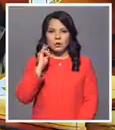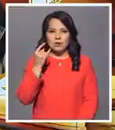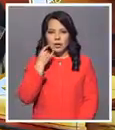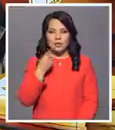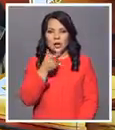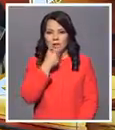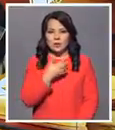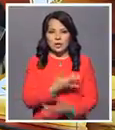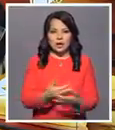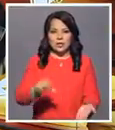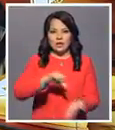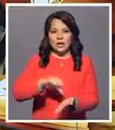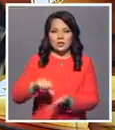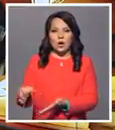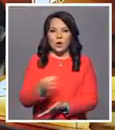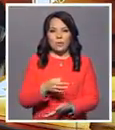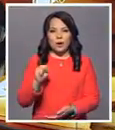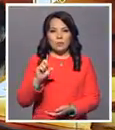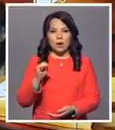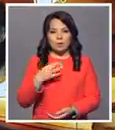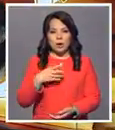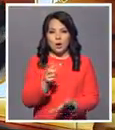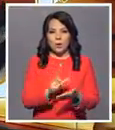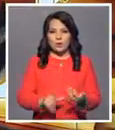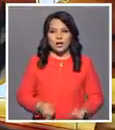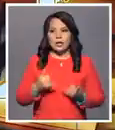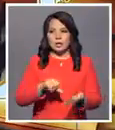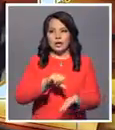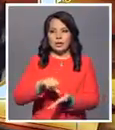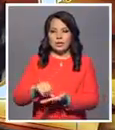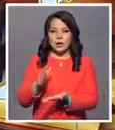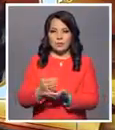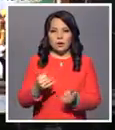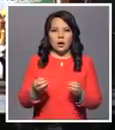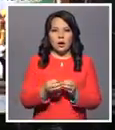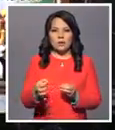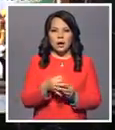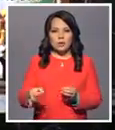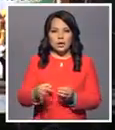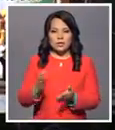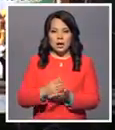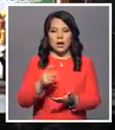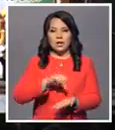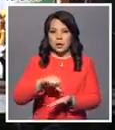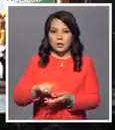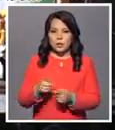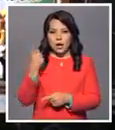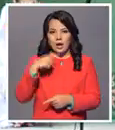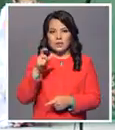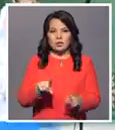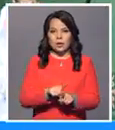Павлодарда түрлі этнос өкілдері арасында облыстық Абай оқулар байқауы өтті. Он аудан, үш қаладан келген қатысушылар ақын шығармаларын тек